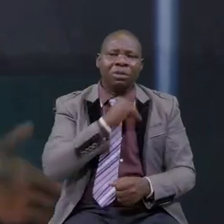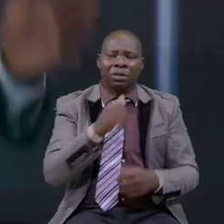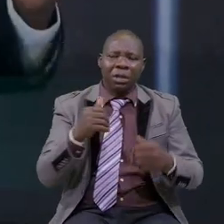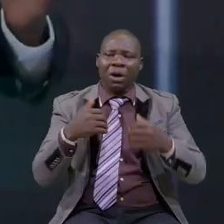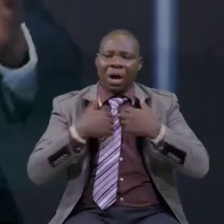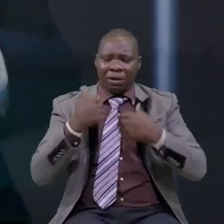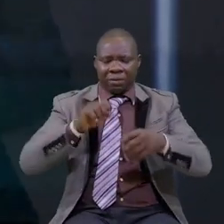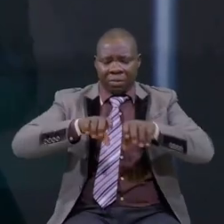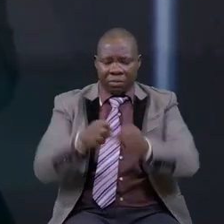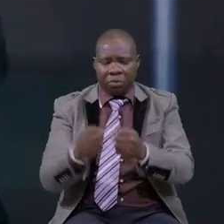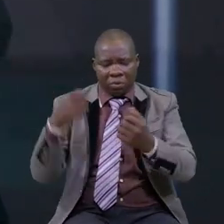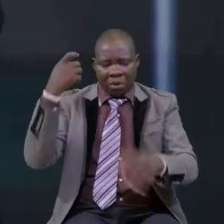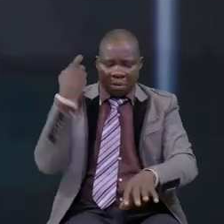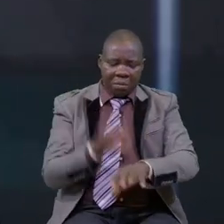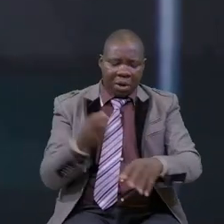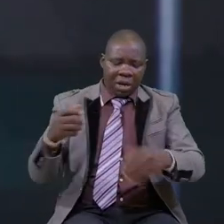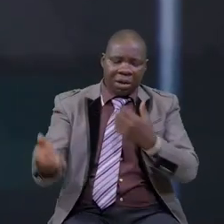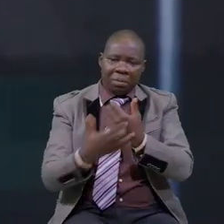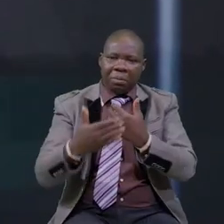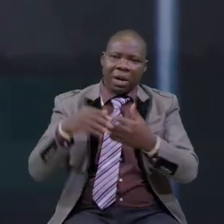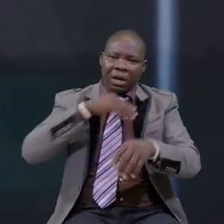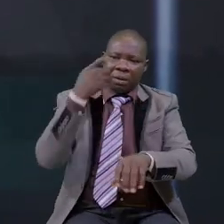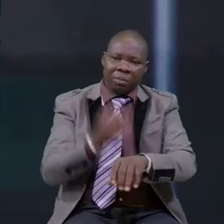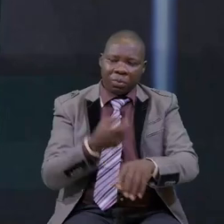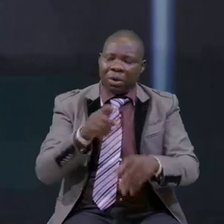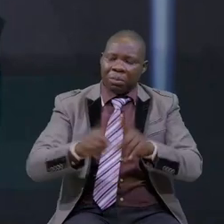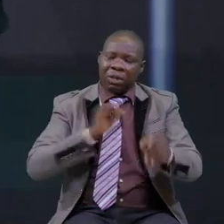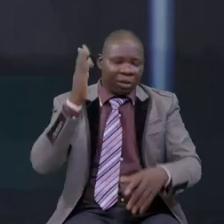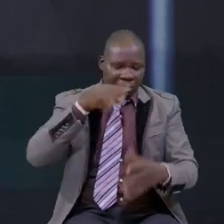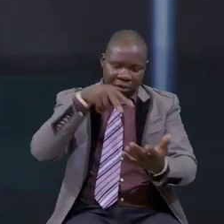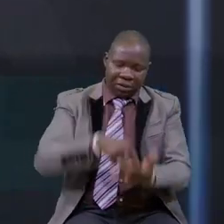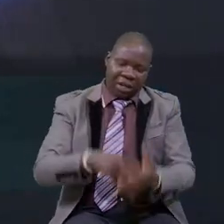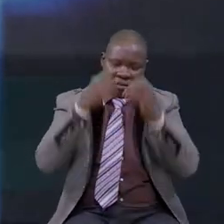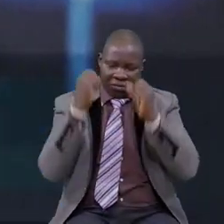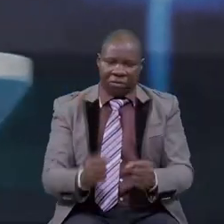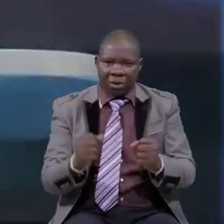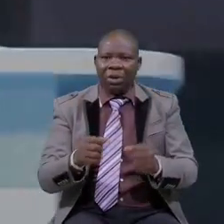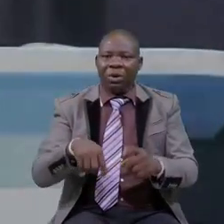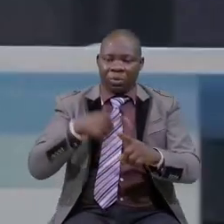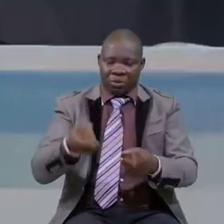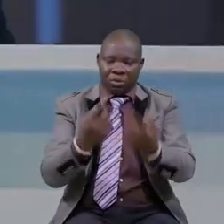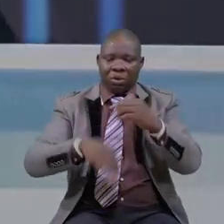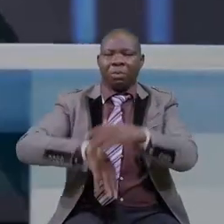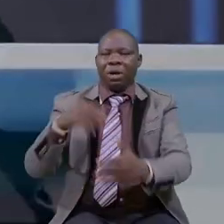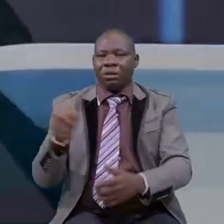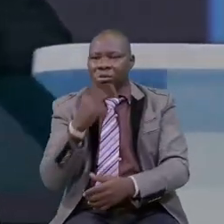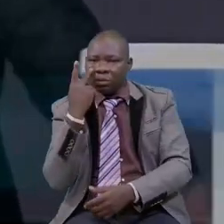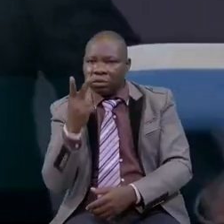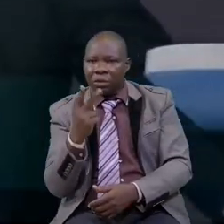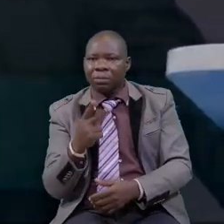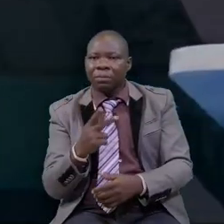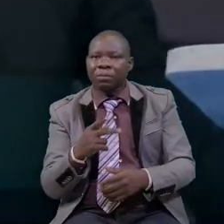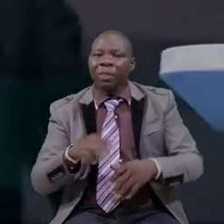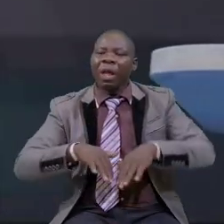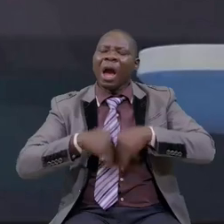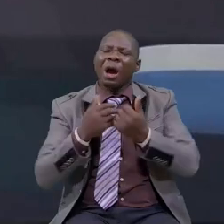pas une colonne vertébrale brisée, mais je vais tenir ferme. Mais quand tu sors au dehors, tu vois combien